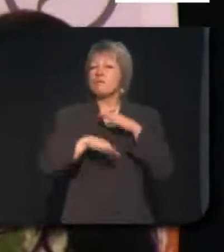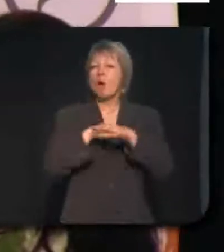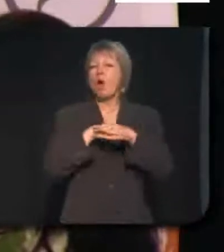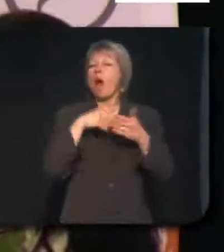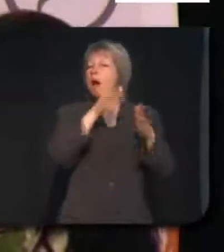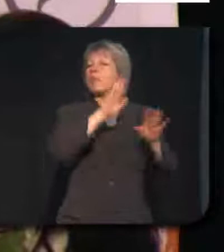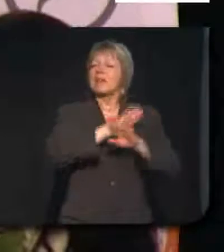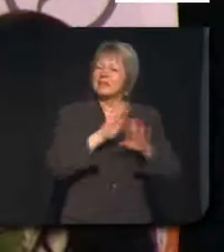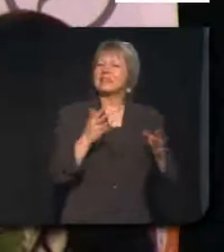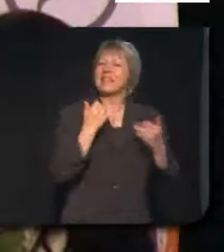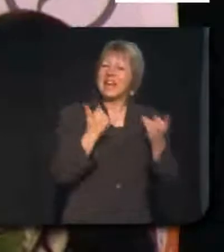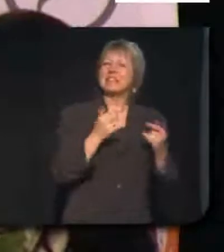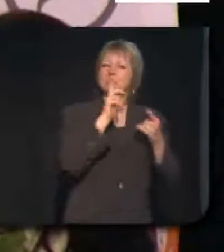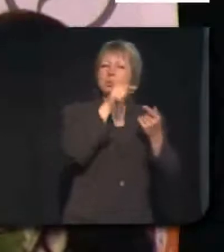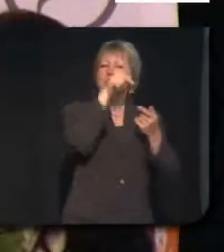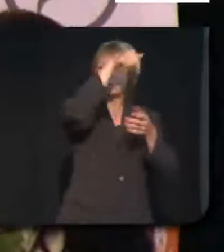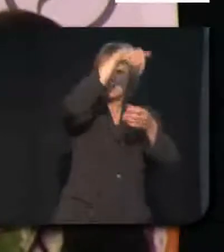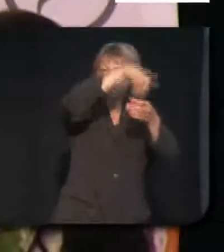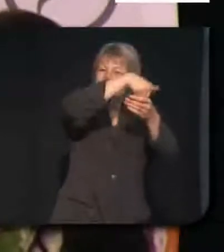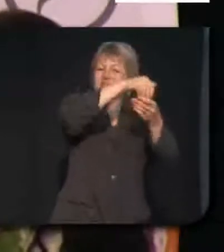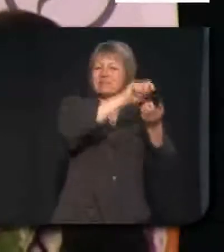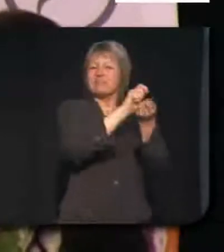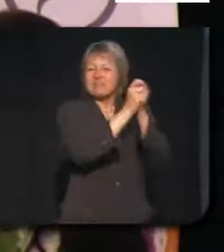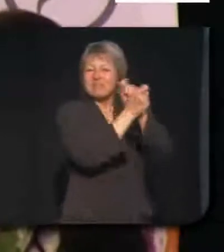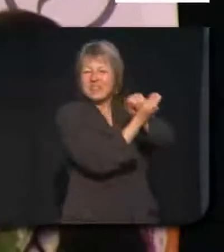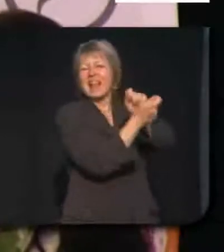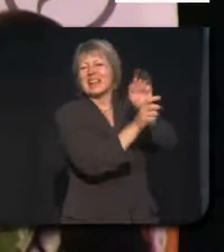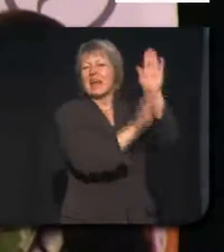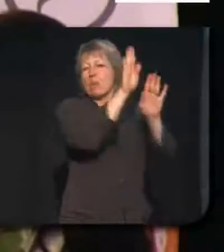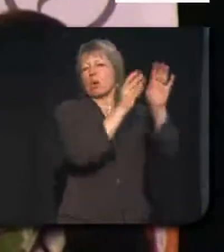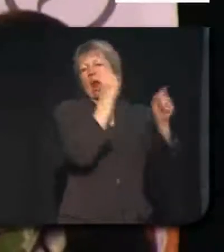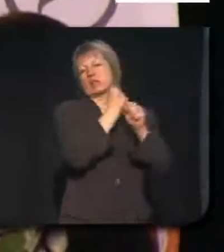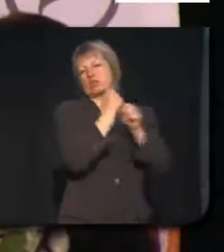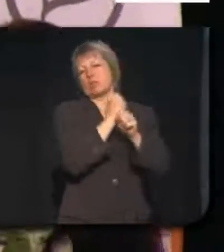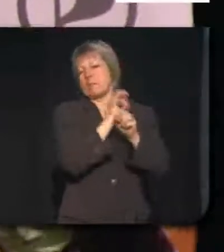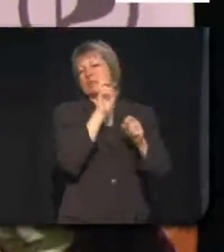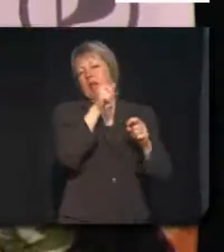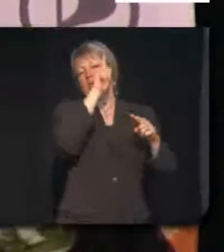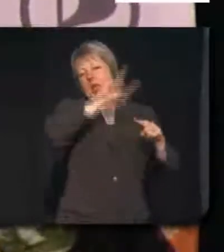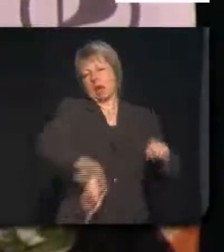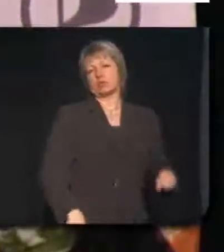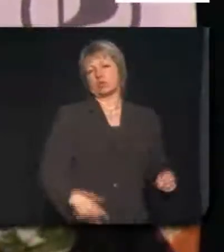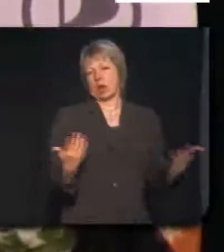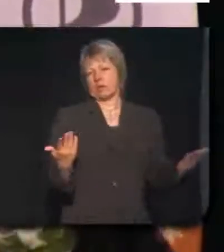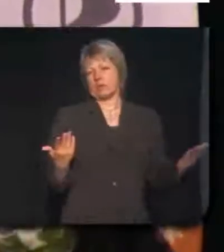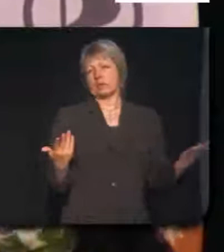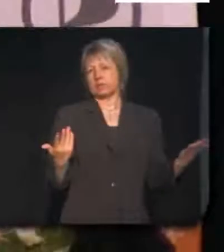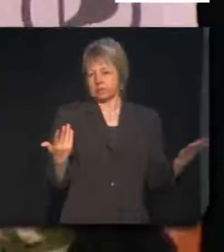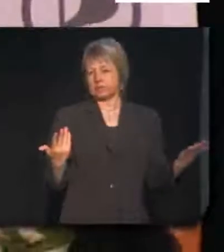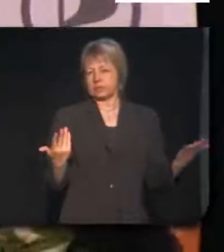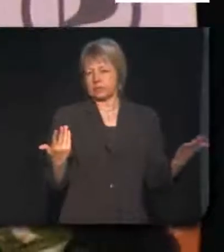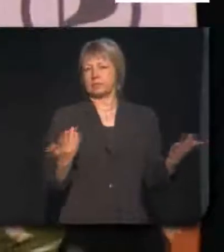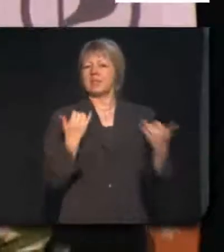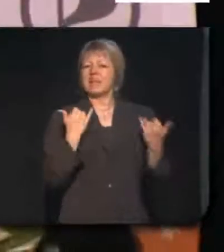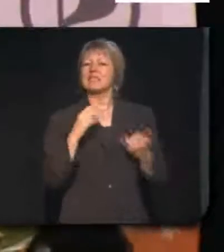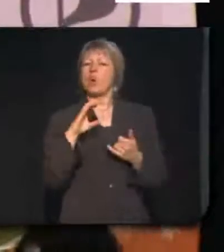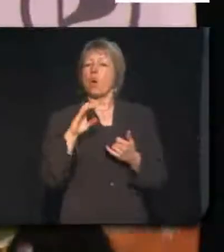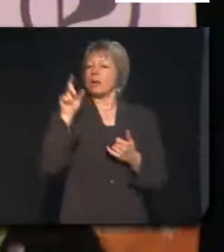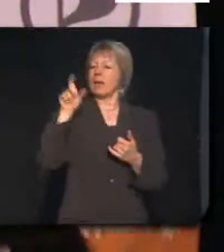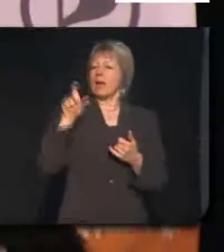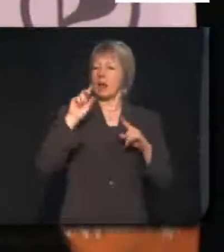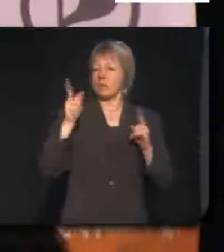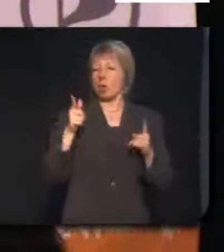finde ich ganz toll und auf sag mal die klar ähnlichen Situationen die noch existiert haben gehe ich nicht ein ich gebe noch mal Cornelia das Wort